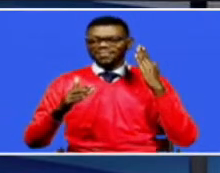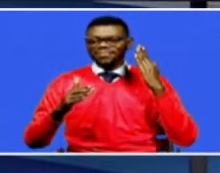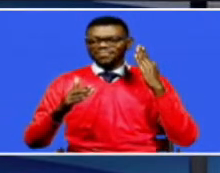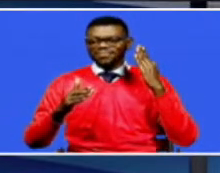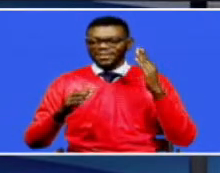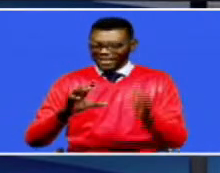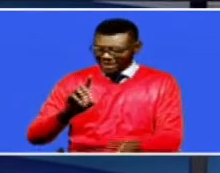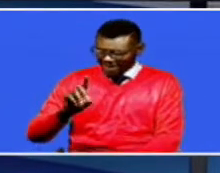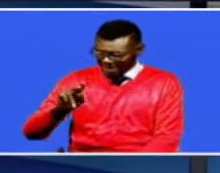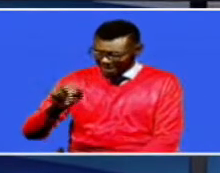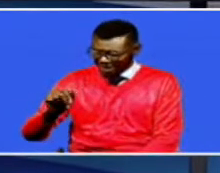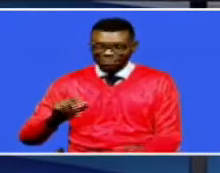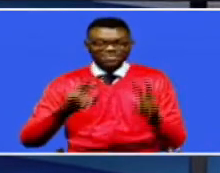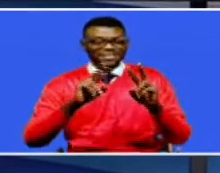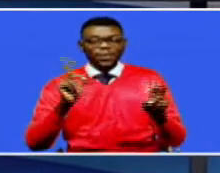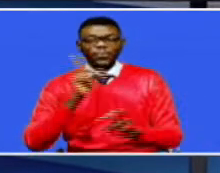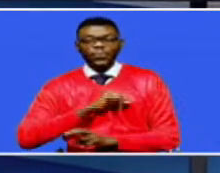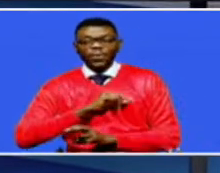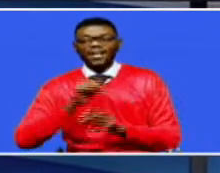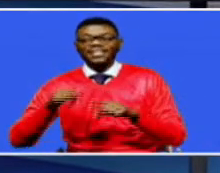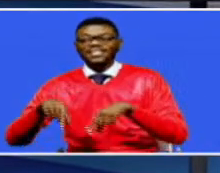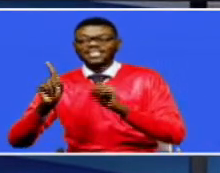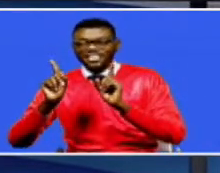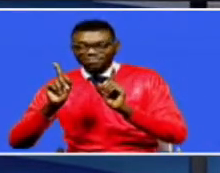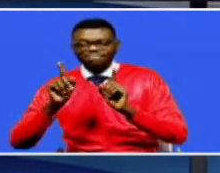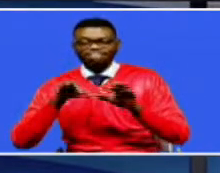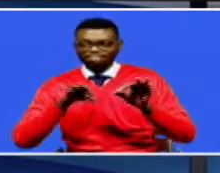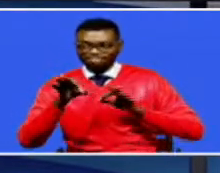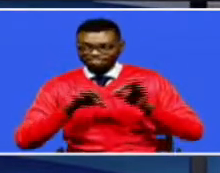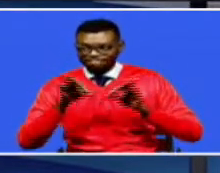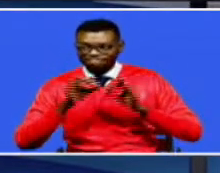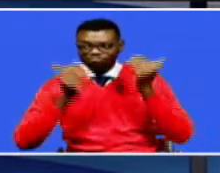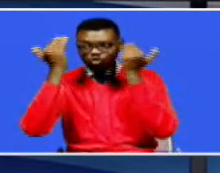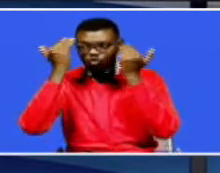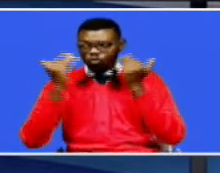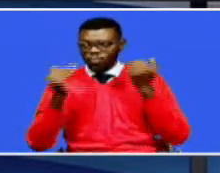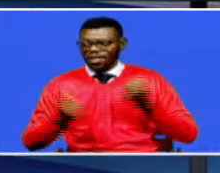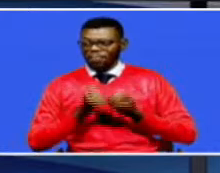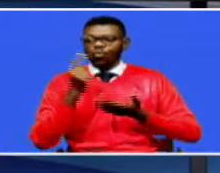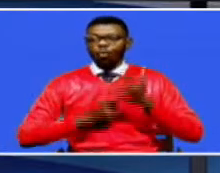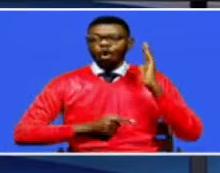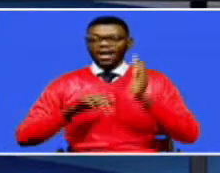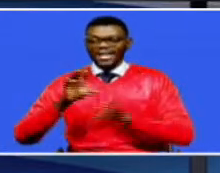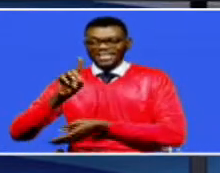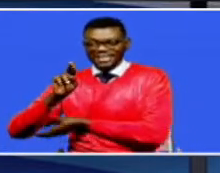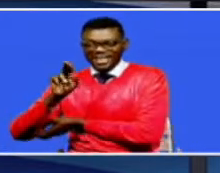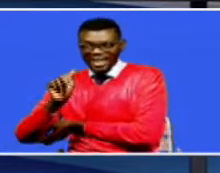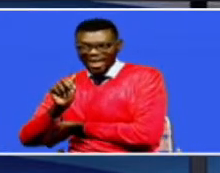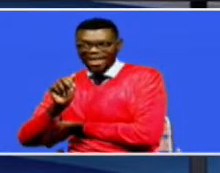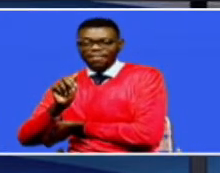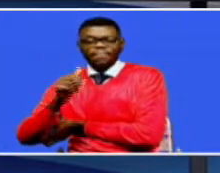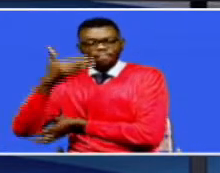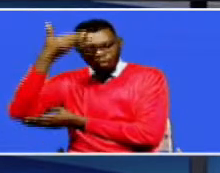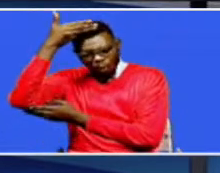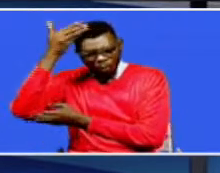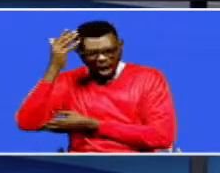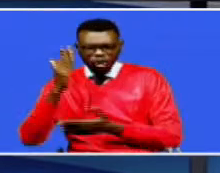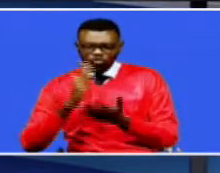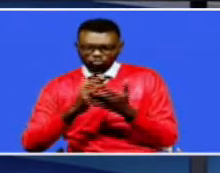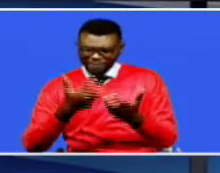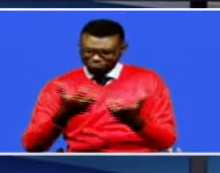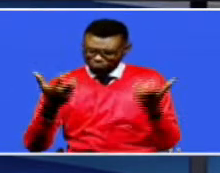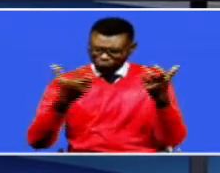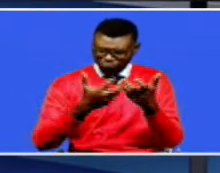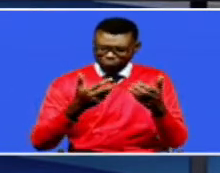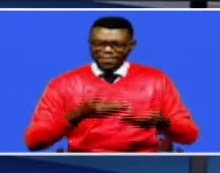wa DNA John Kimani ambaye alikuwa akitoa ushahidi mahakamani. Chembe za DNA kutoka kwa Obado ziliambatana na za